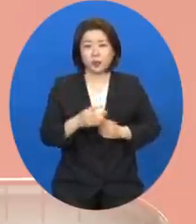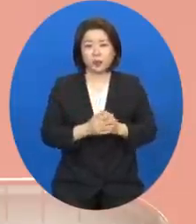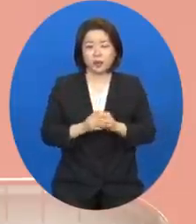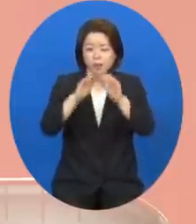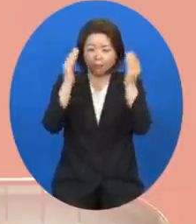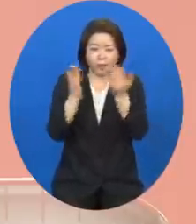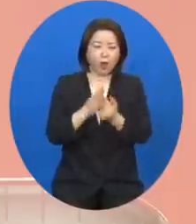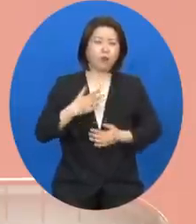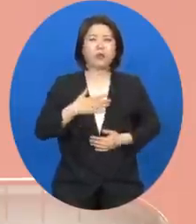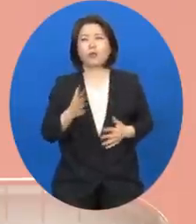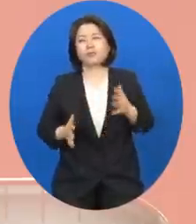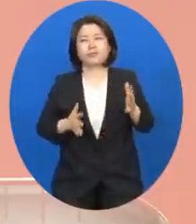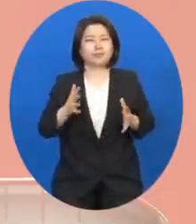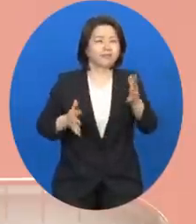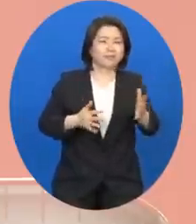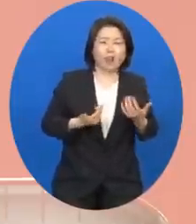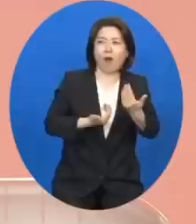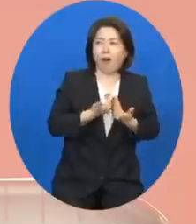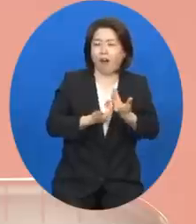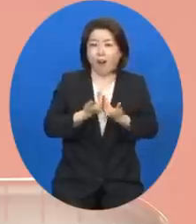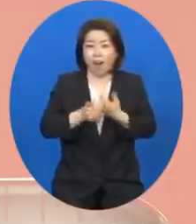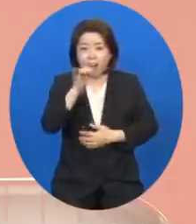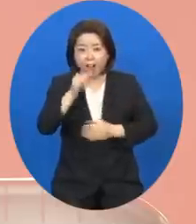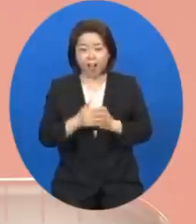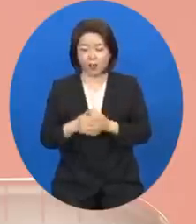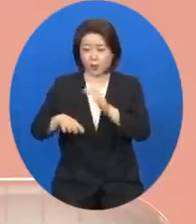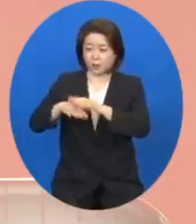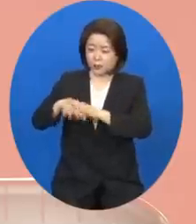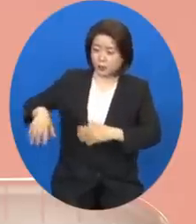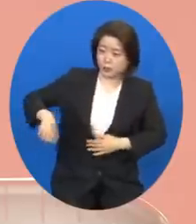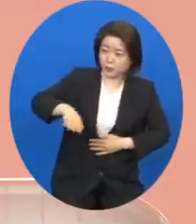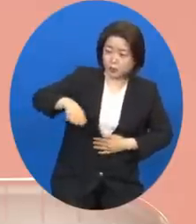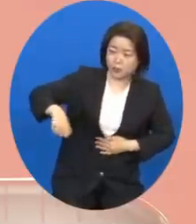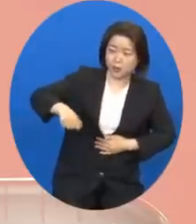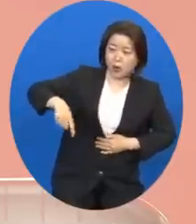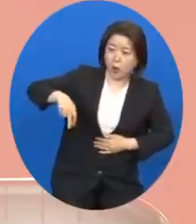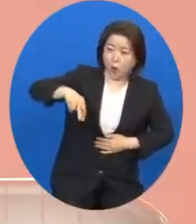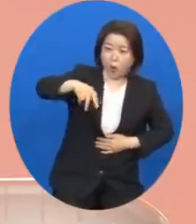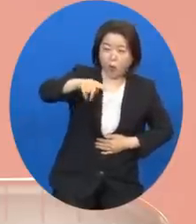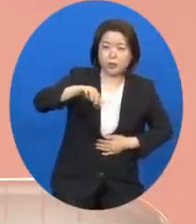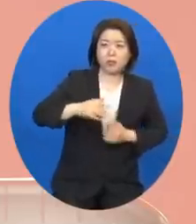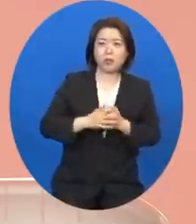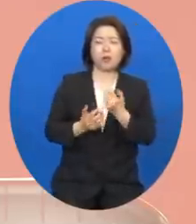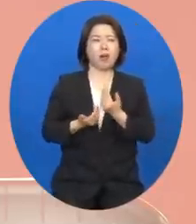모든 게 다 어색해요. 손잡고 어디를 걷는 것조차도 어색해요.